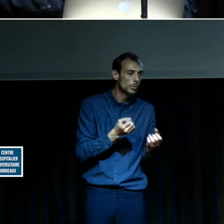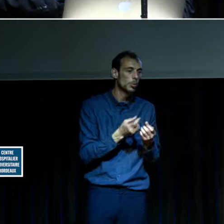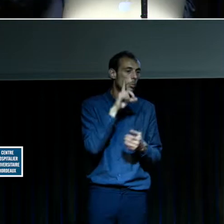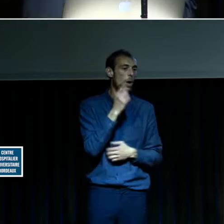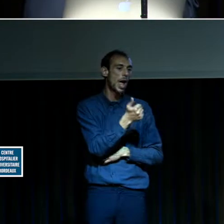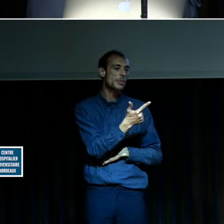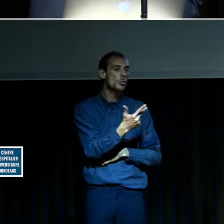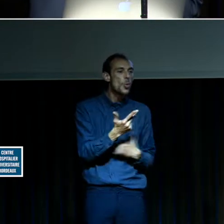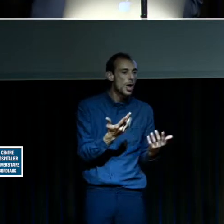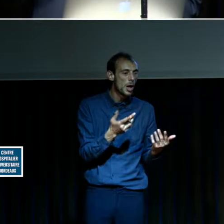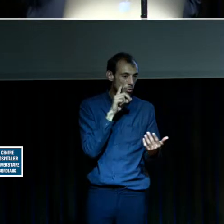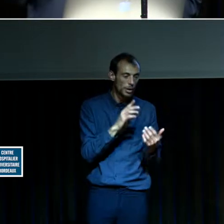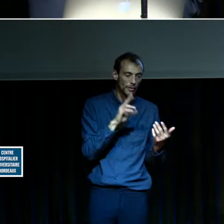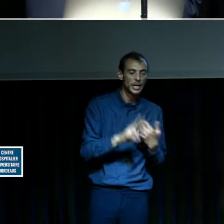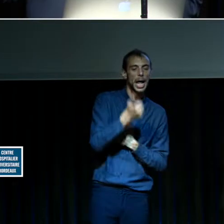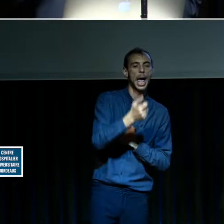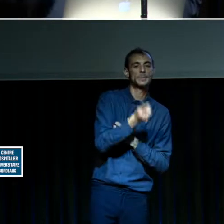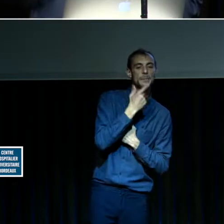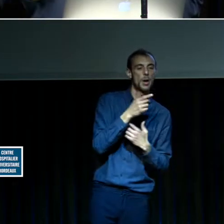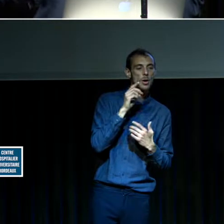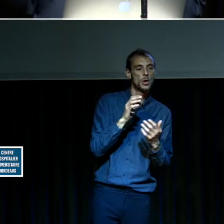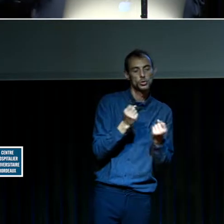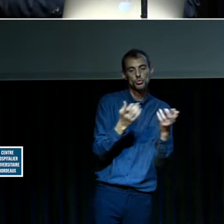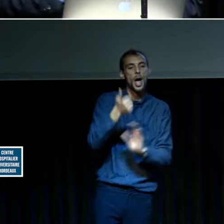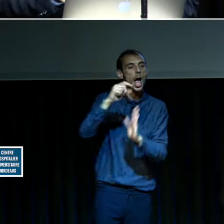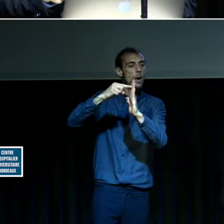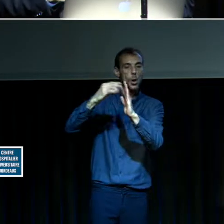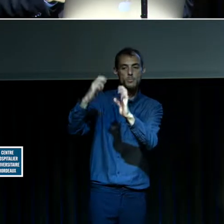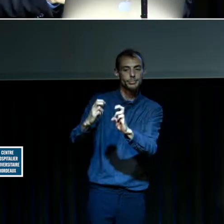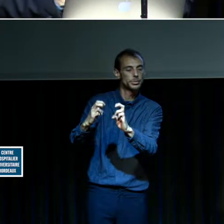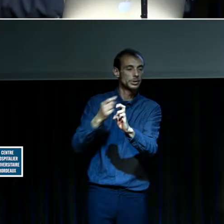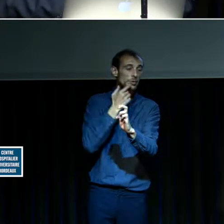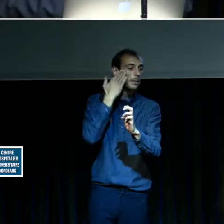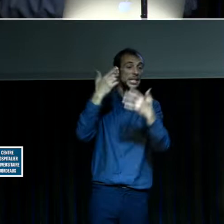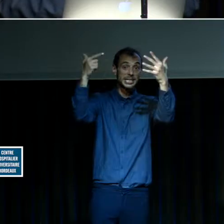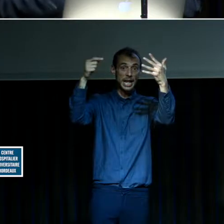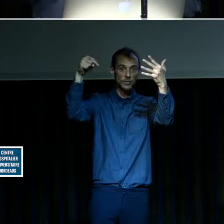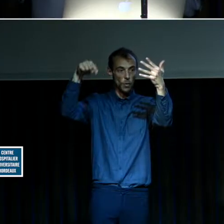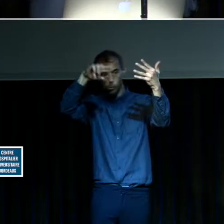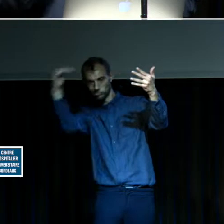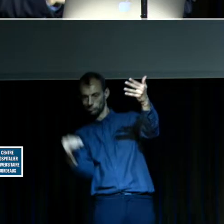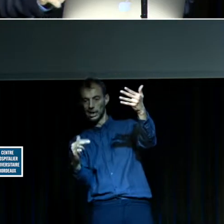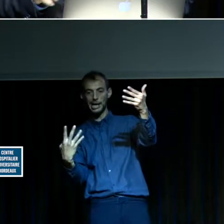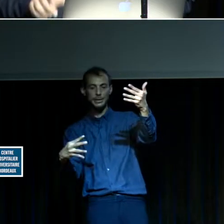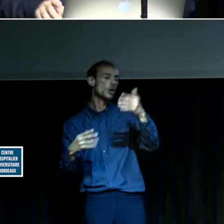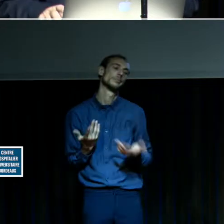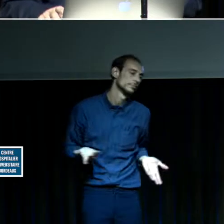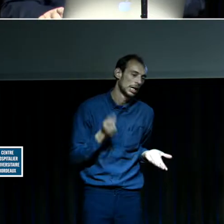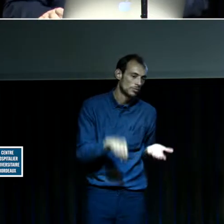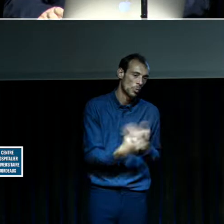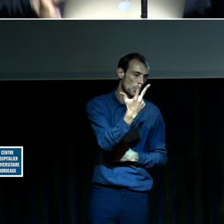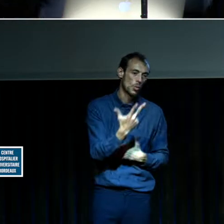fait baisser la tension de 1 point. Donc s'il faut passer de 17 à 14, il va falloir donner en général 3 médicaments. Souvent, ils sont associés dans le même